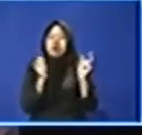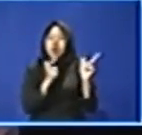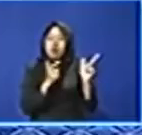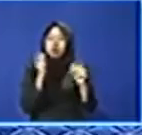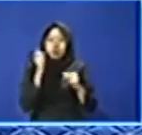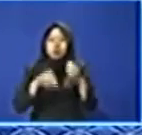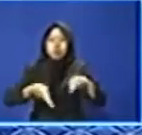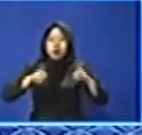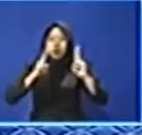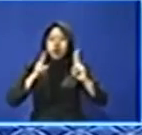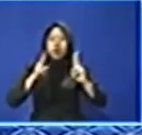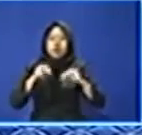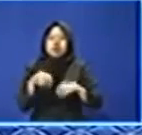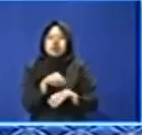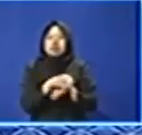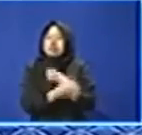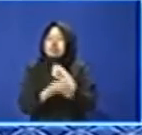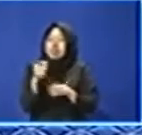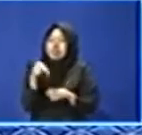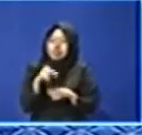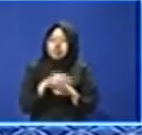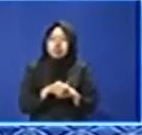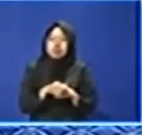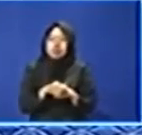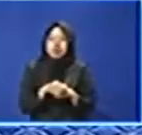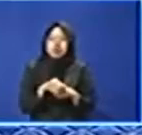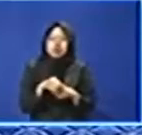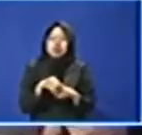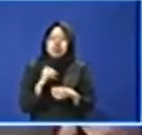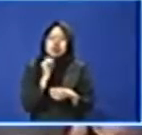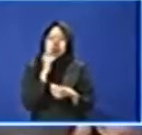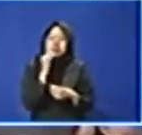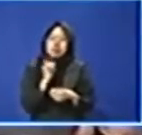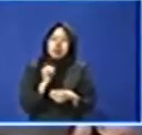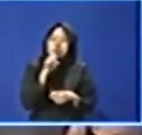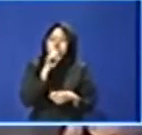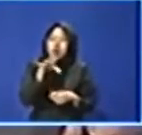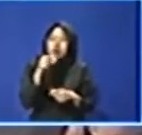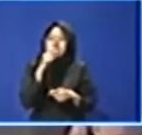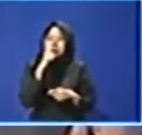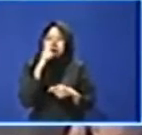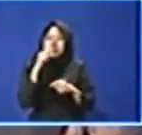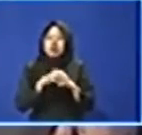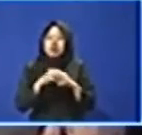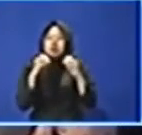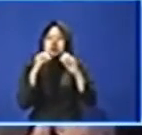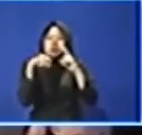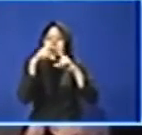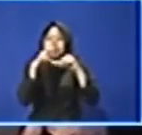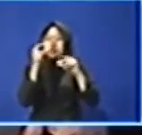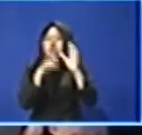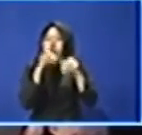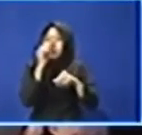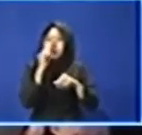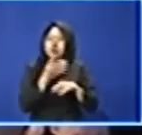waktu khusus untuk masyarakat kota Blitar seperti data Bung Karno beli Berikan 10 pemuda niscaya